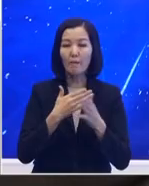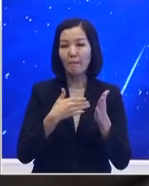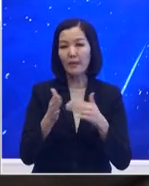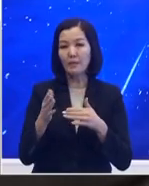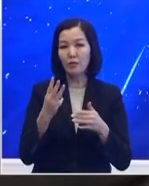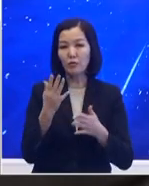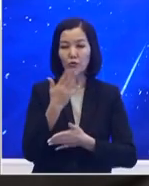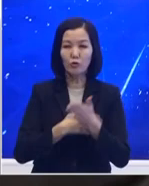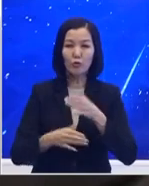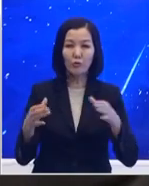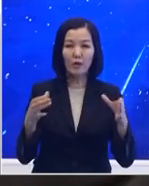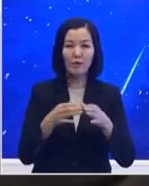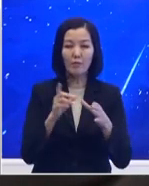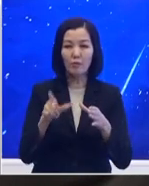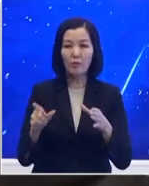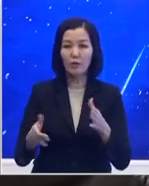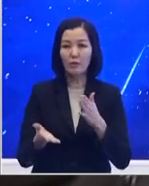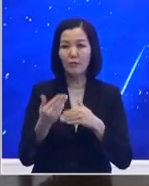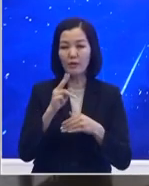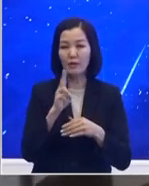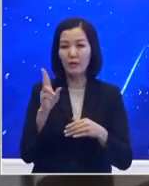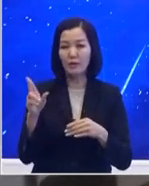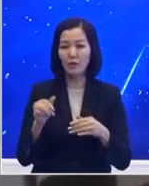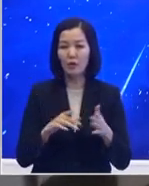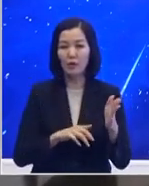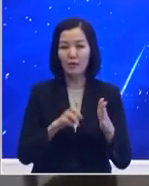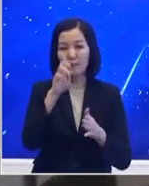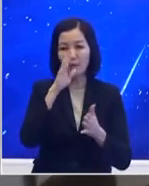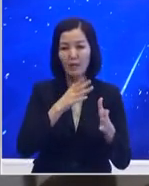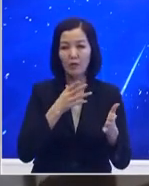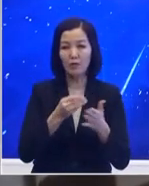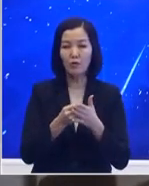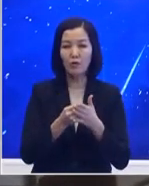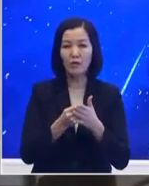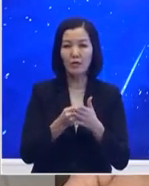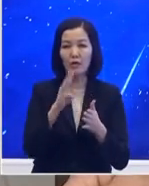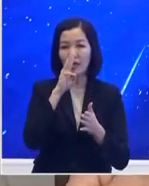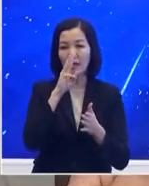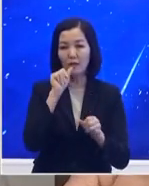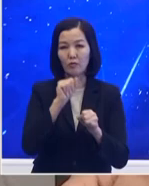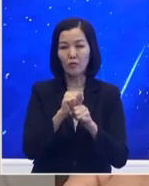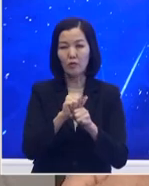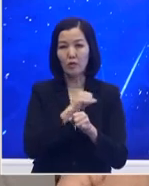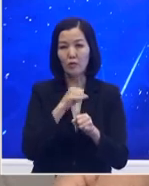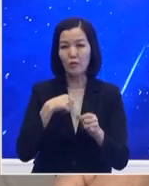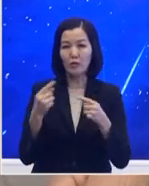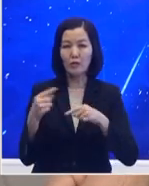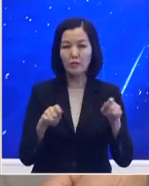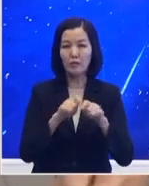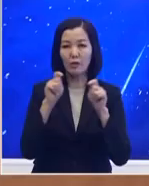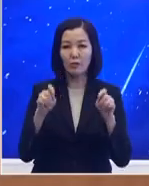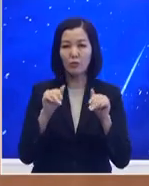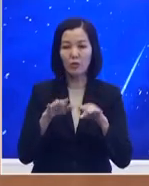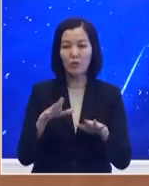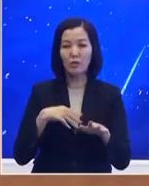Үшінші топтағы мүмкіндігі шектеулі азамат былтыр 42-те мемлекеттен төленетін жәрдемақыны тоқтатып, өз кәсібін ашуды жөн көрді.